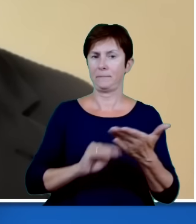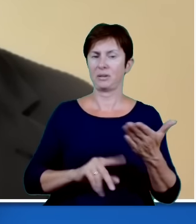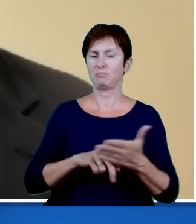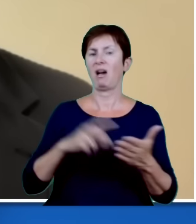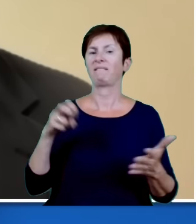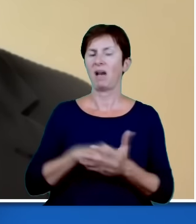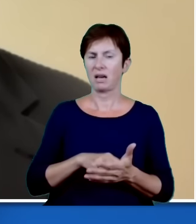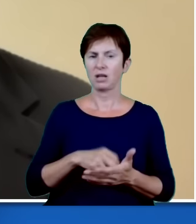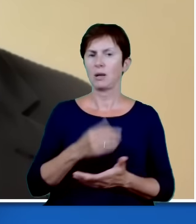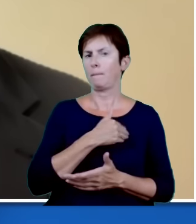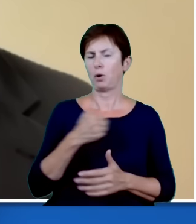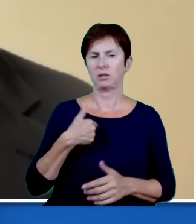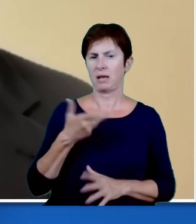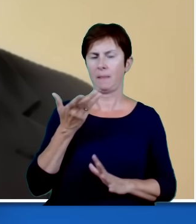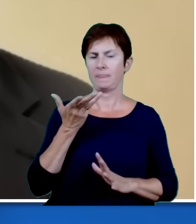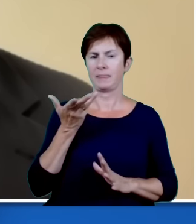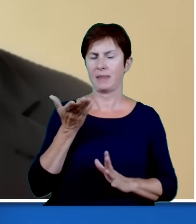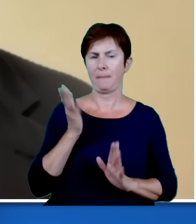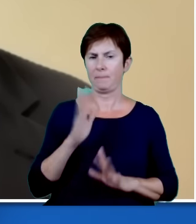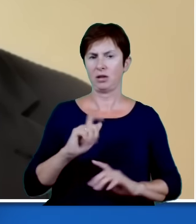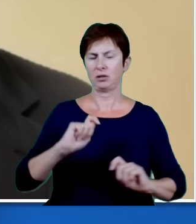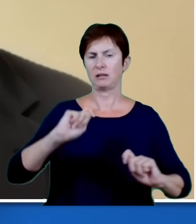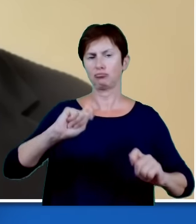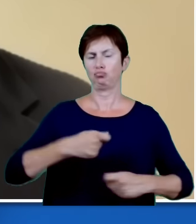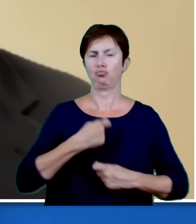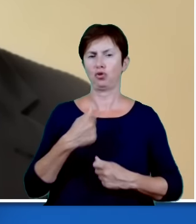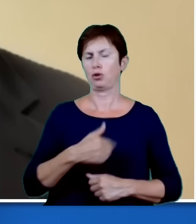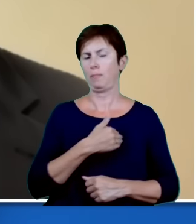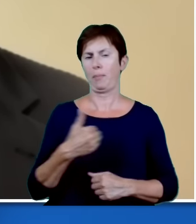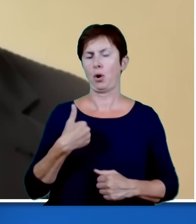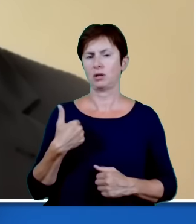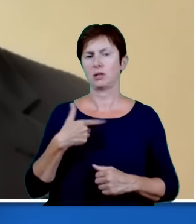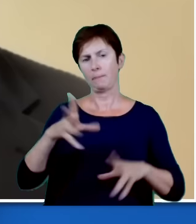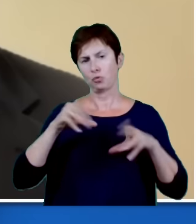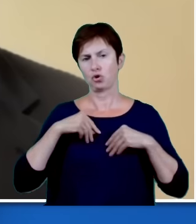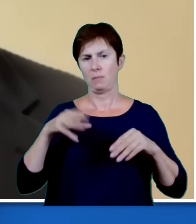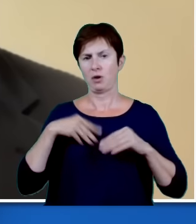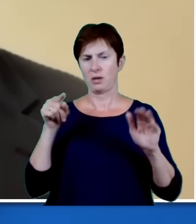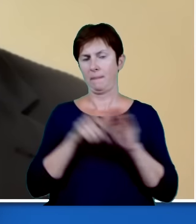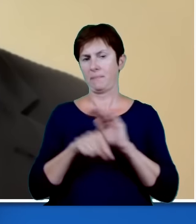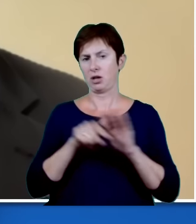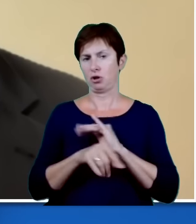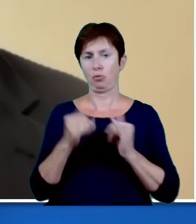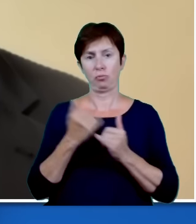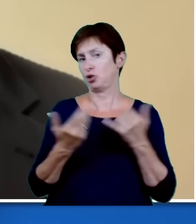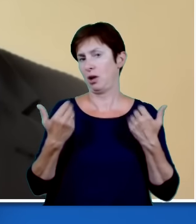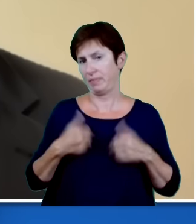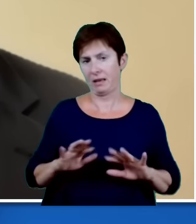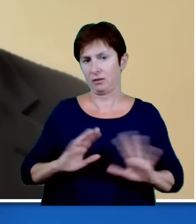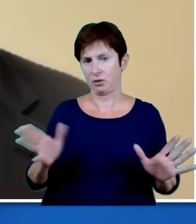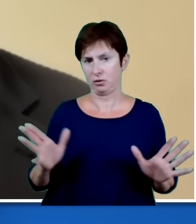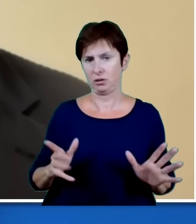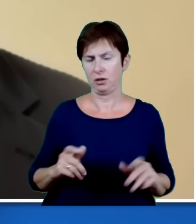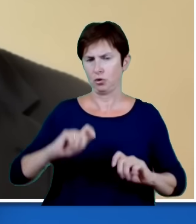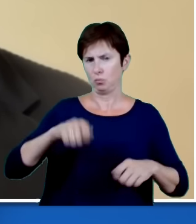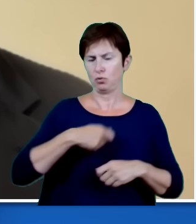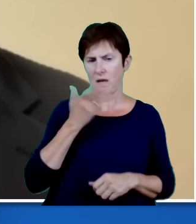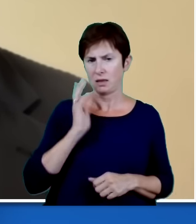że Polska nie będzie zobowiązana do przyjmowania jakichkolwiek migrantów Jeżeli nie będzie chciała i nikt Polski do tego nie